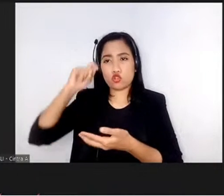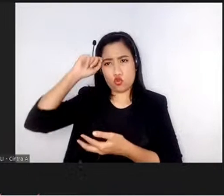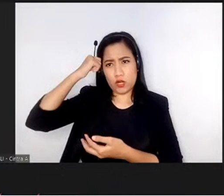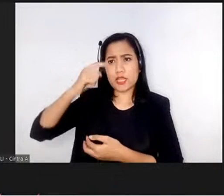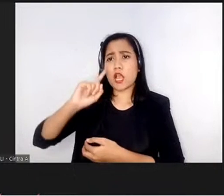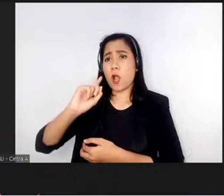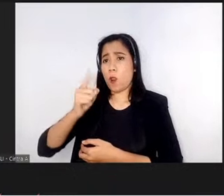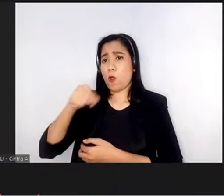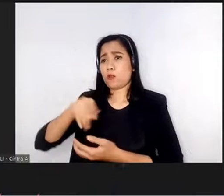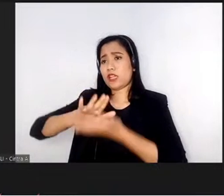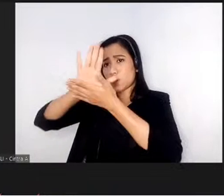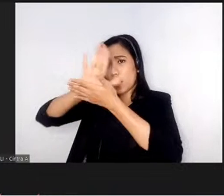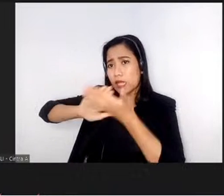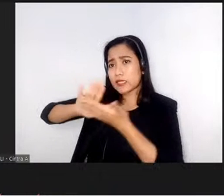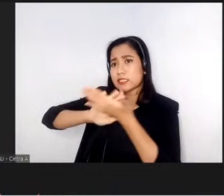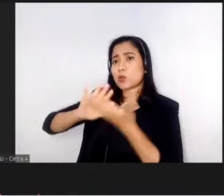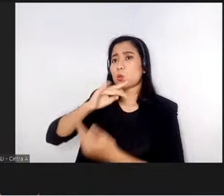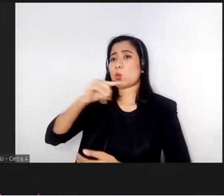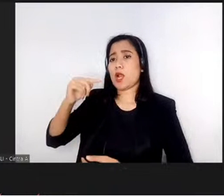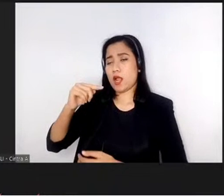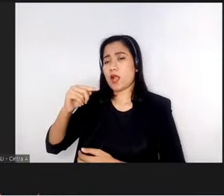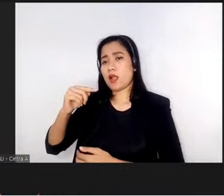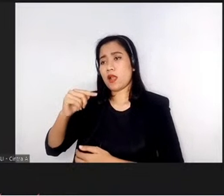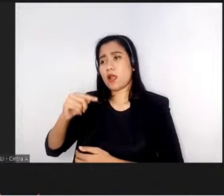transparansi dengan menggunakan